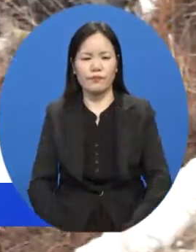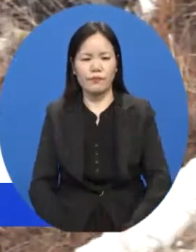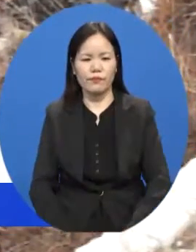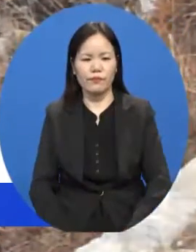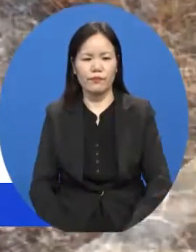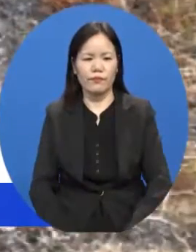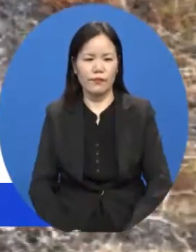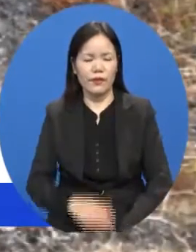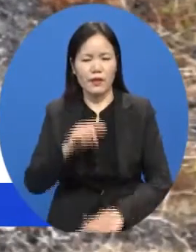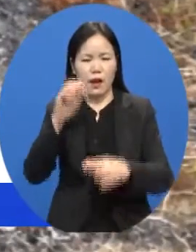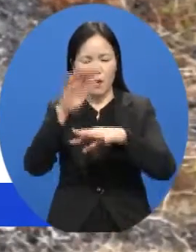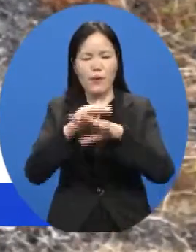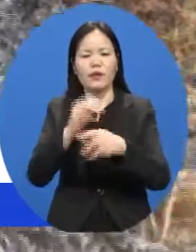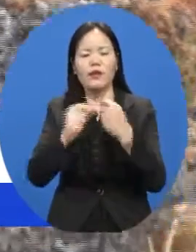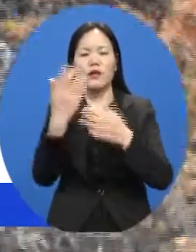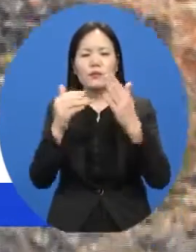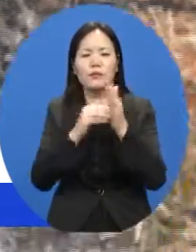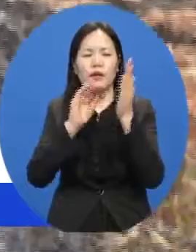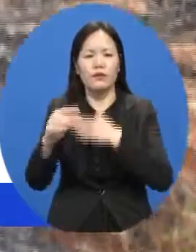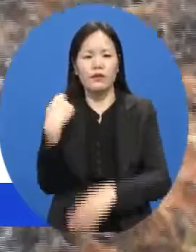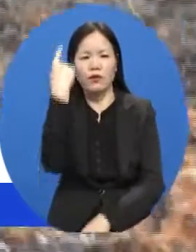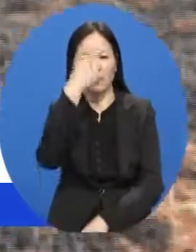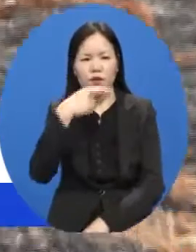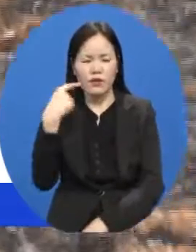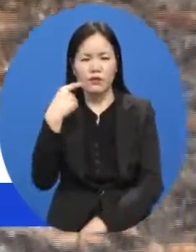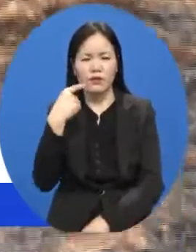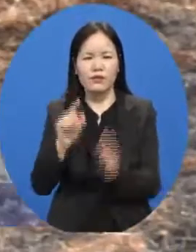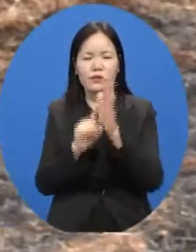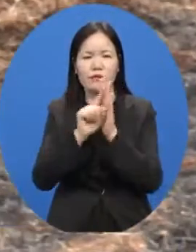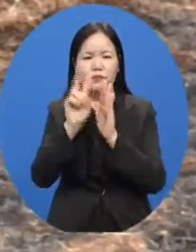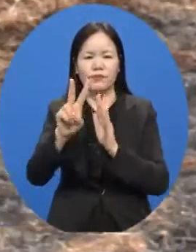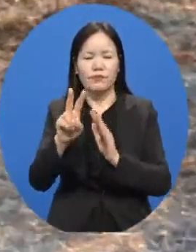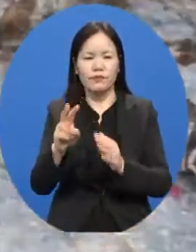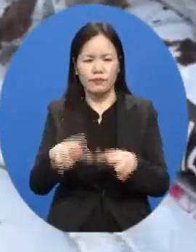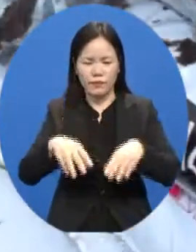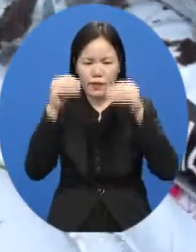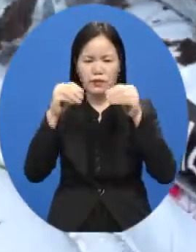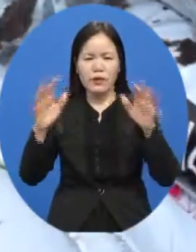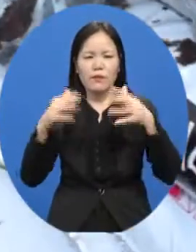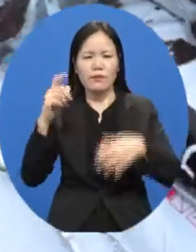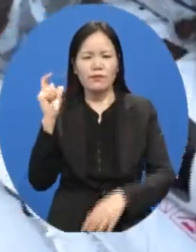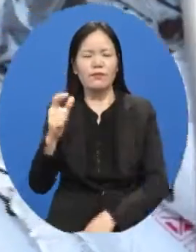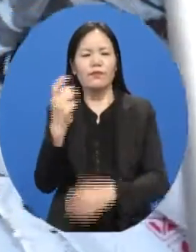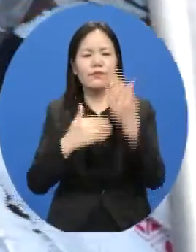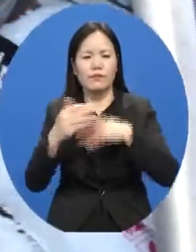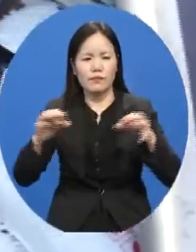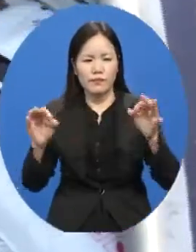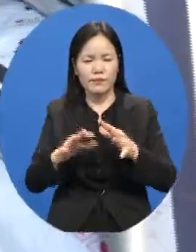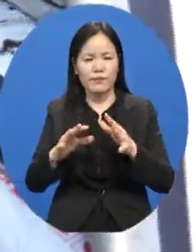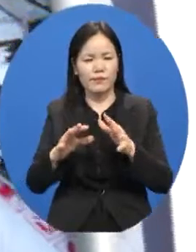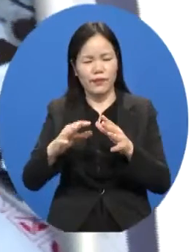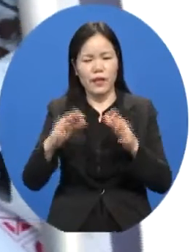잡풀을 제거하려고 밭에 불을 놓았다가 얼굴에 2도 화상을 입었습니다. 건조한 데다 바람이 강해 불길이